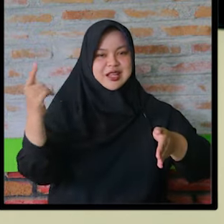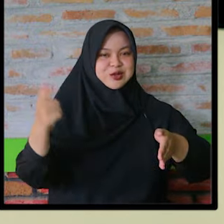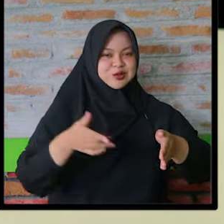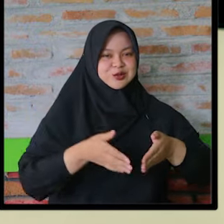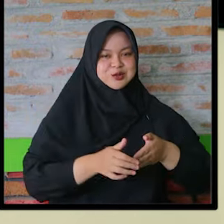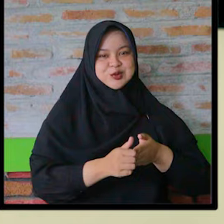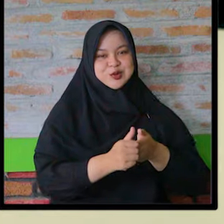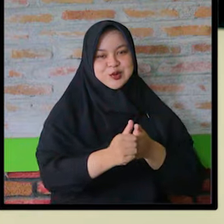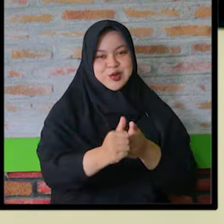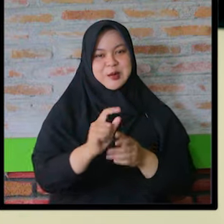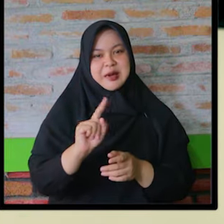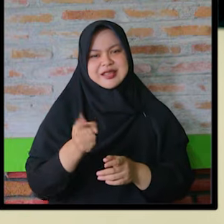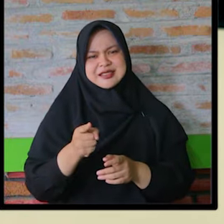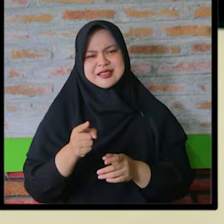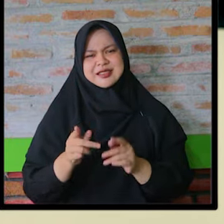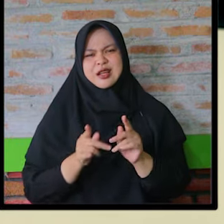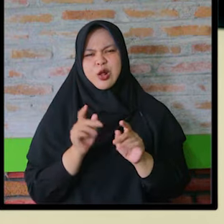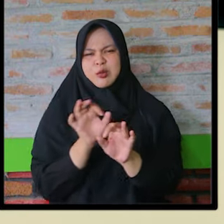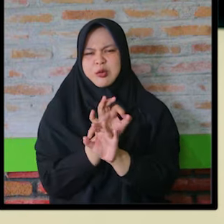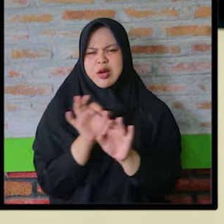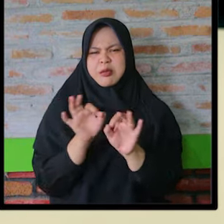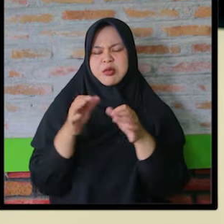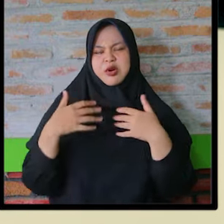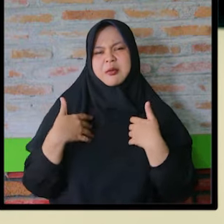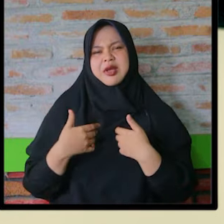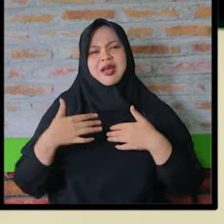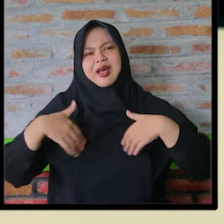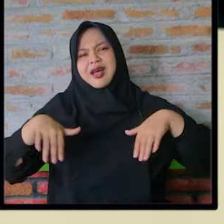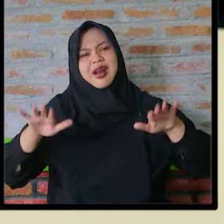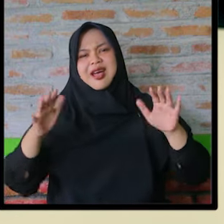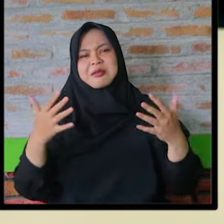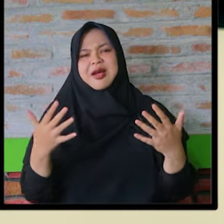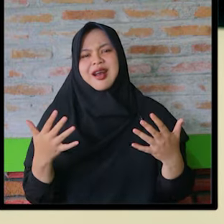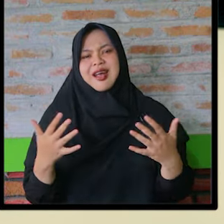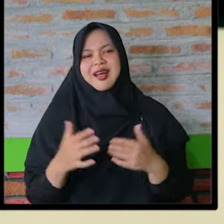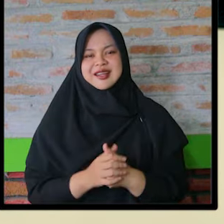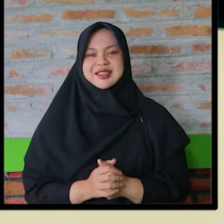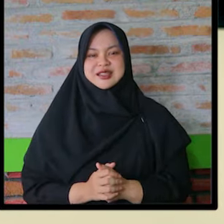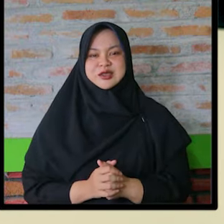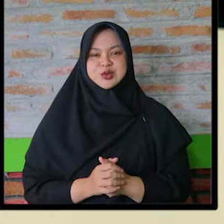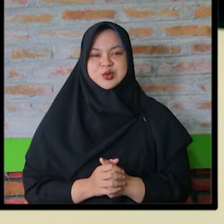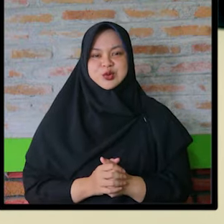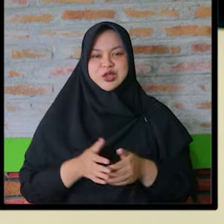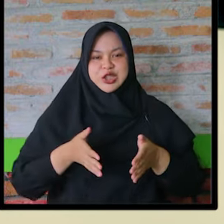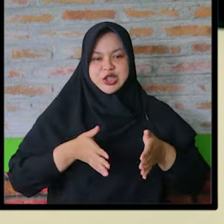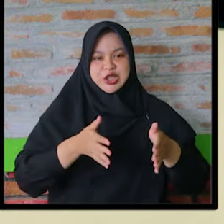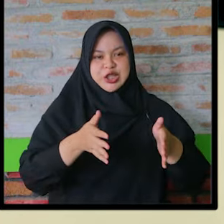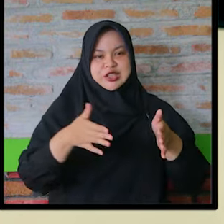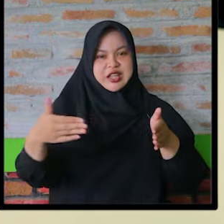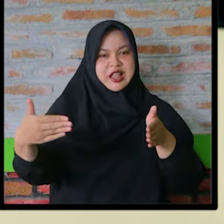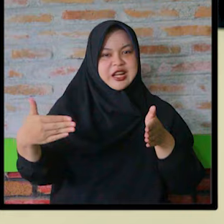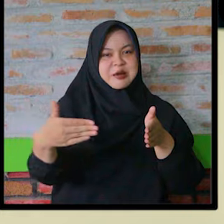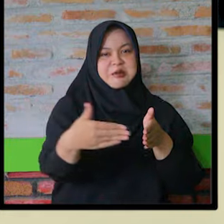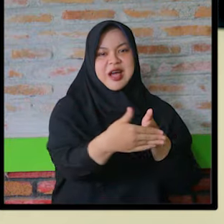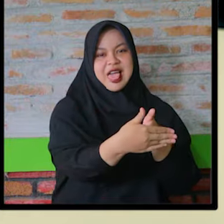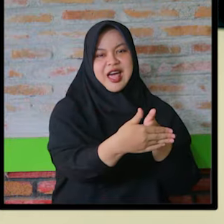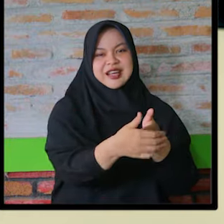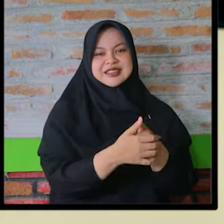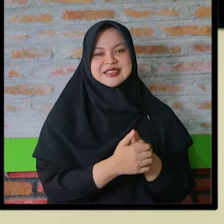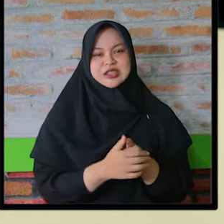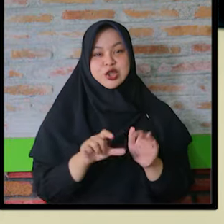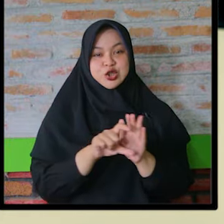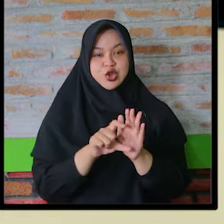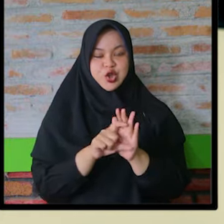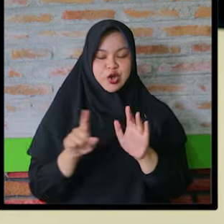kok ya piye gitu kan lagek Ning dalan ono apao kui dipalangi misalnya kita